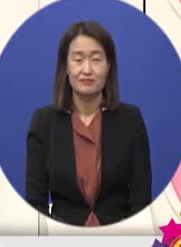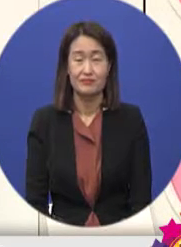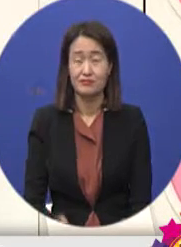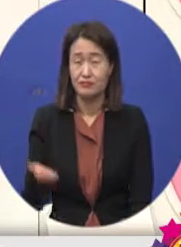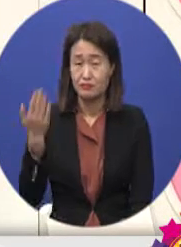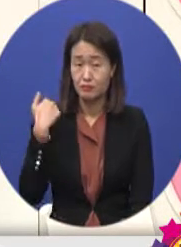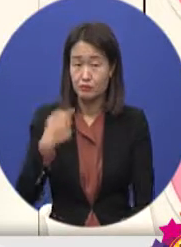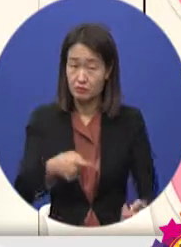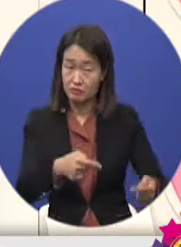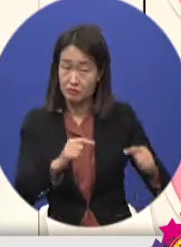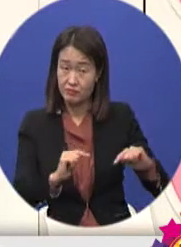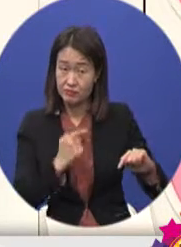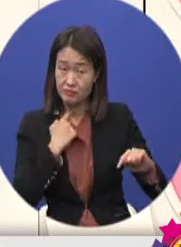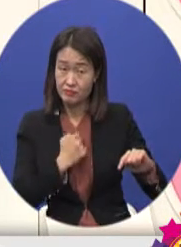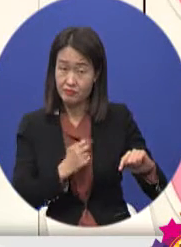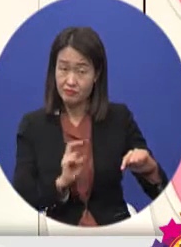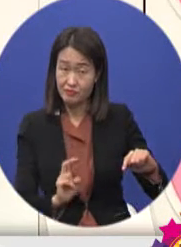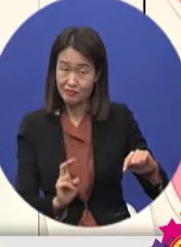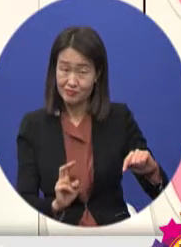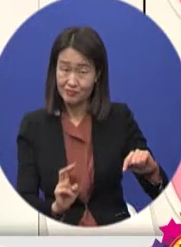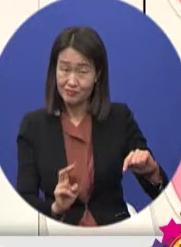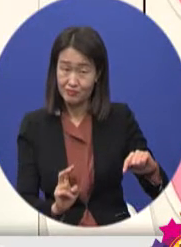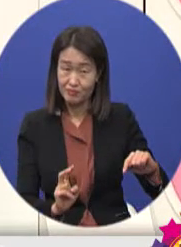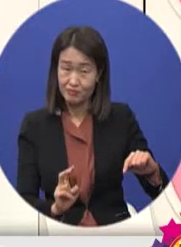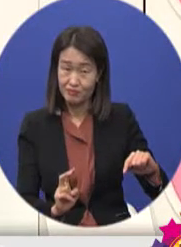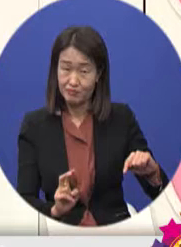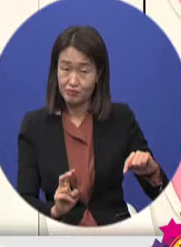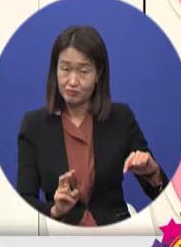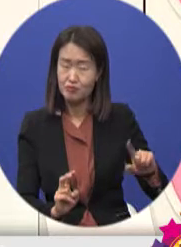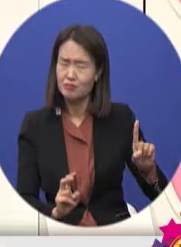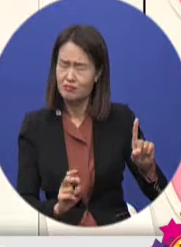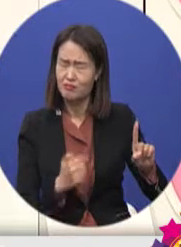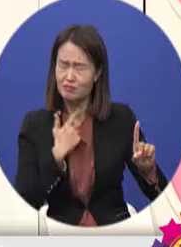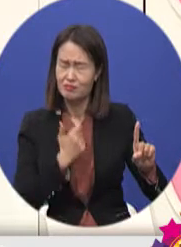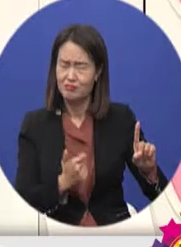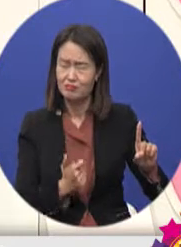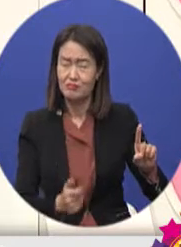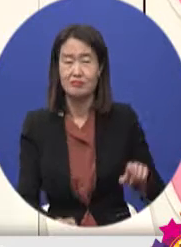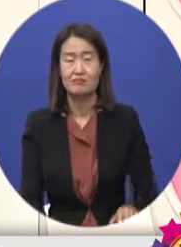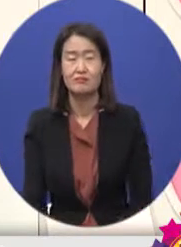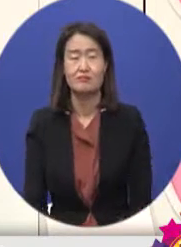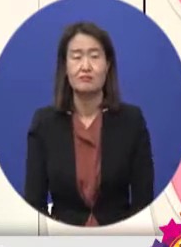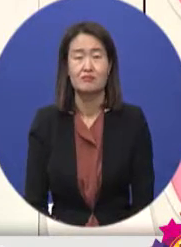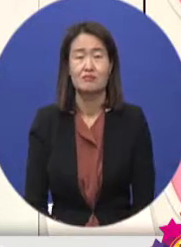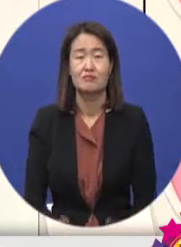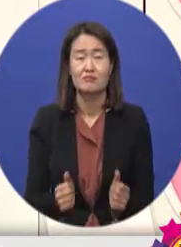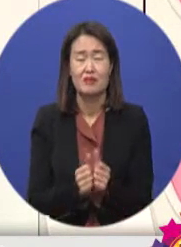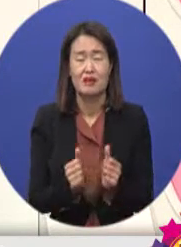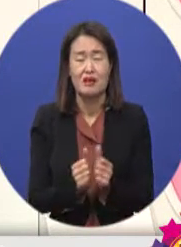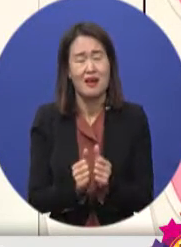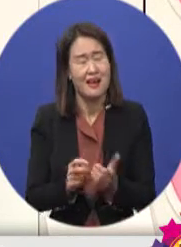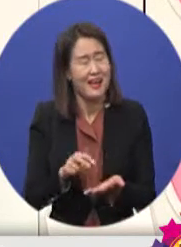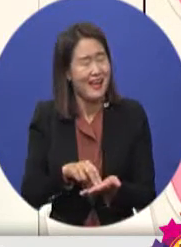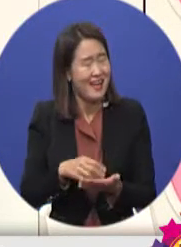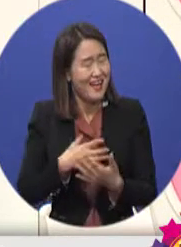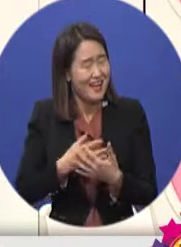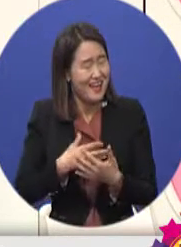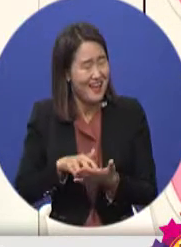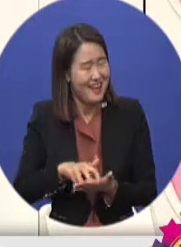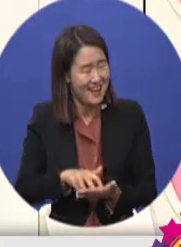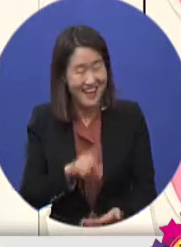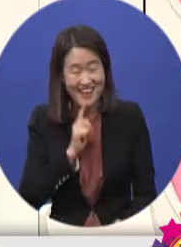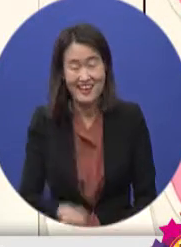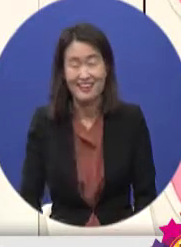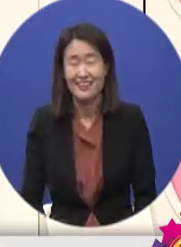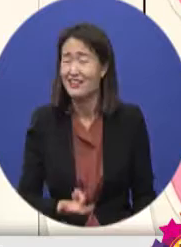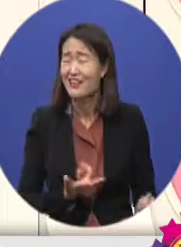그 전에 참여하셨었죠? 한번 참여했는데 이 남자가 네. 자꾸 떨리네.